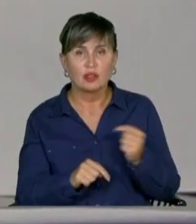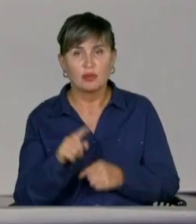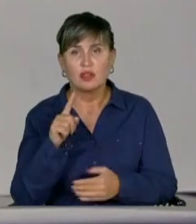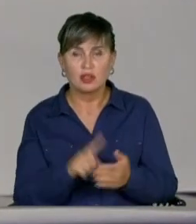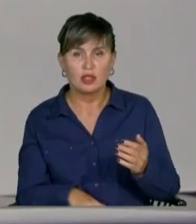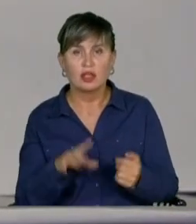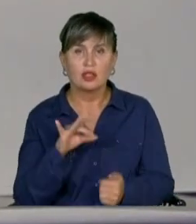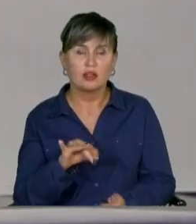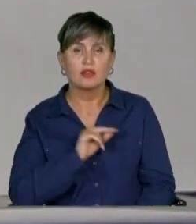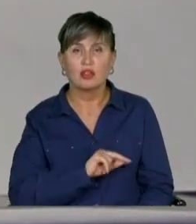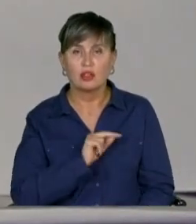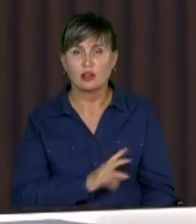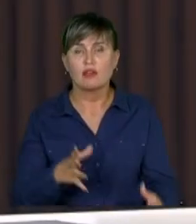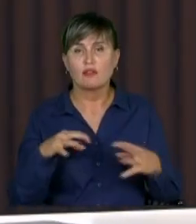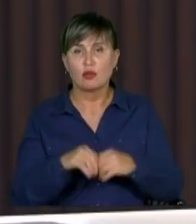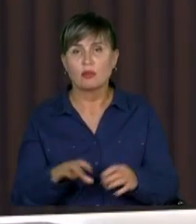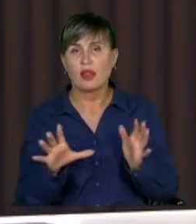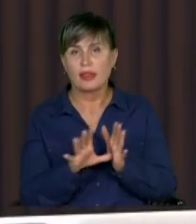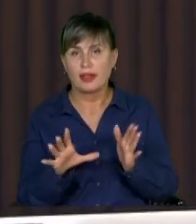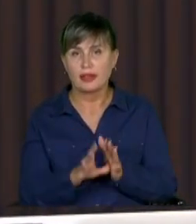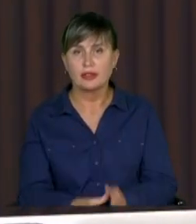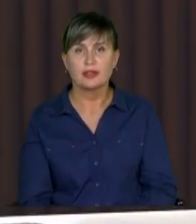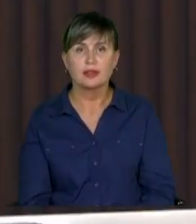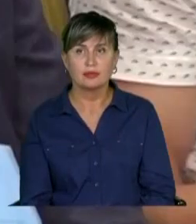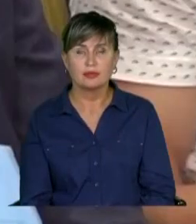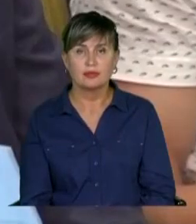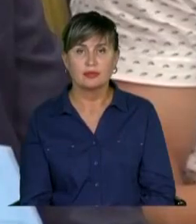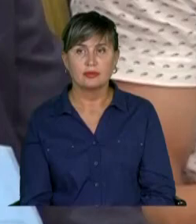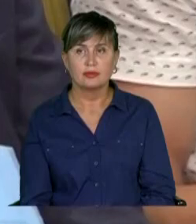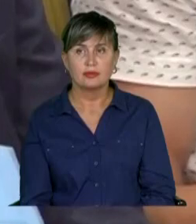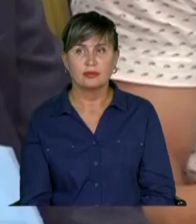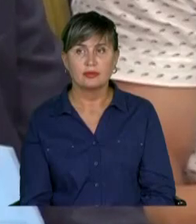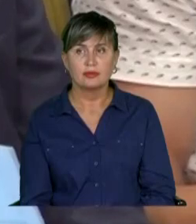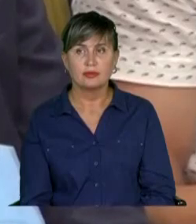и сотрудничества в области энергетики.